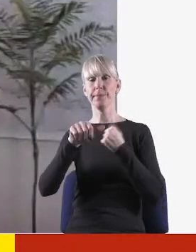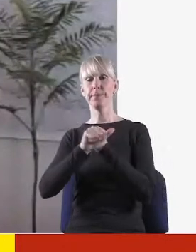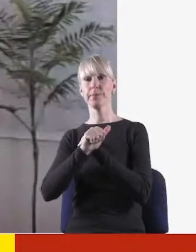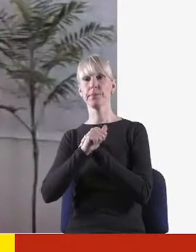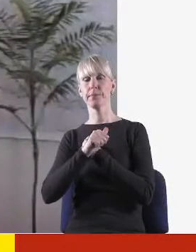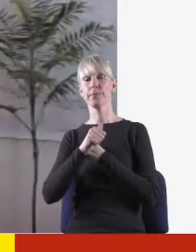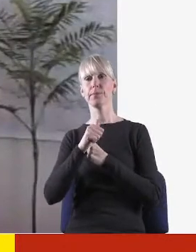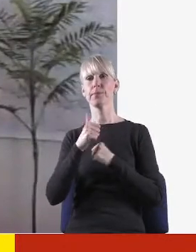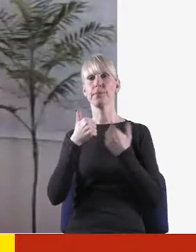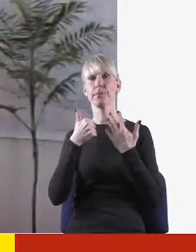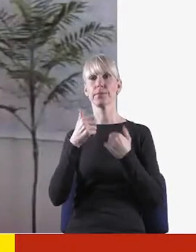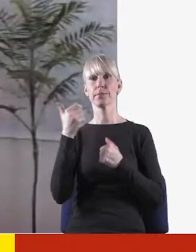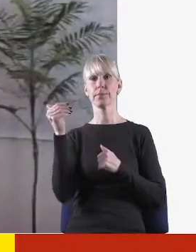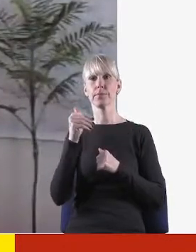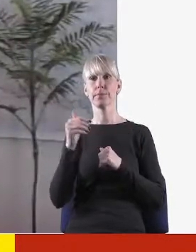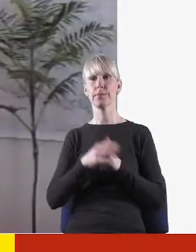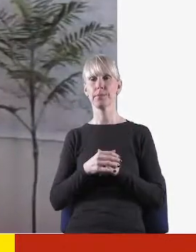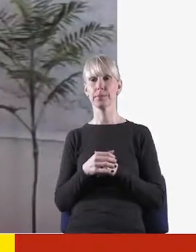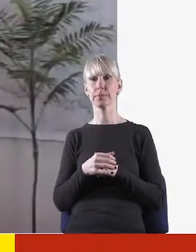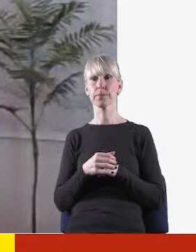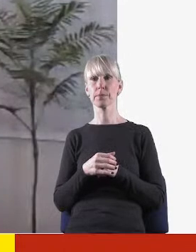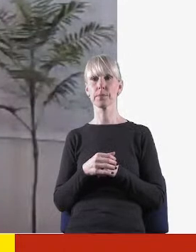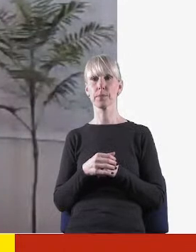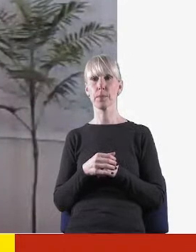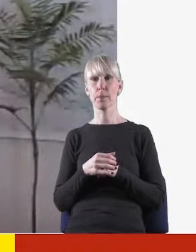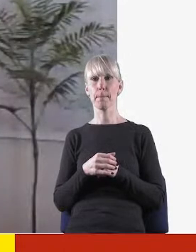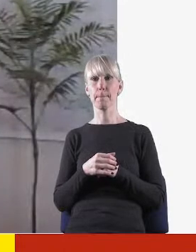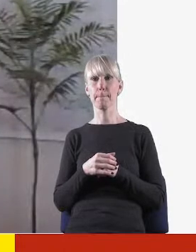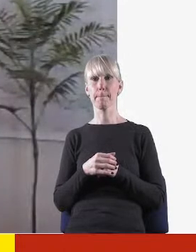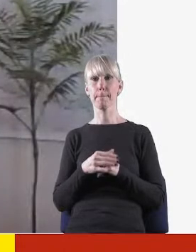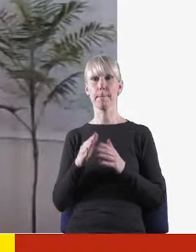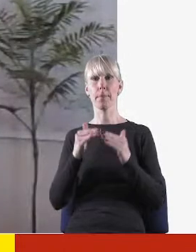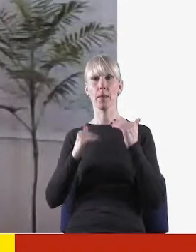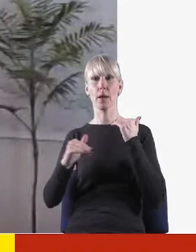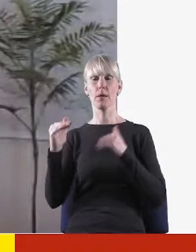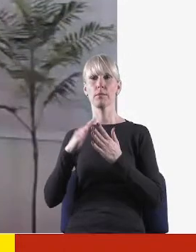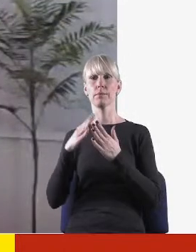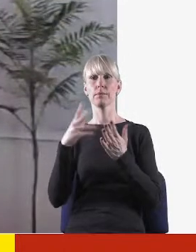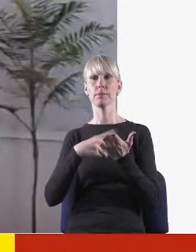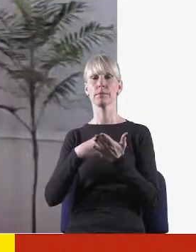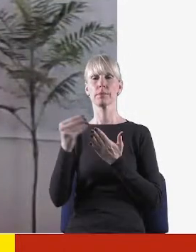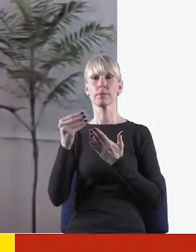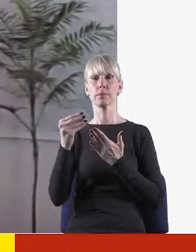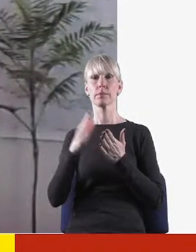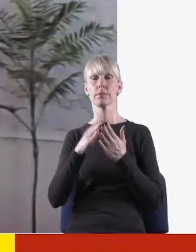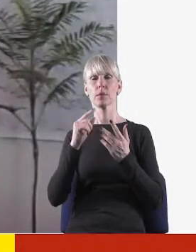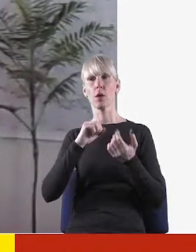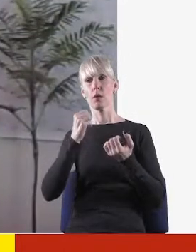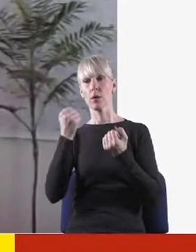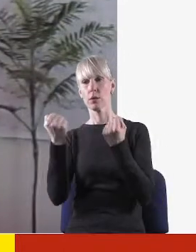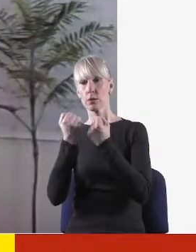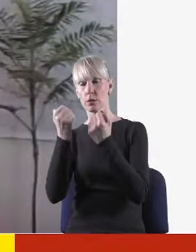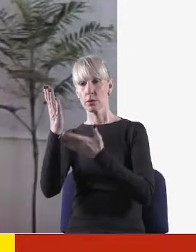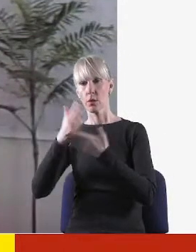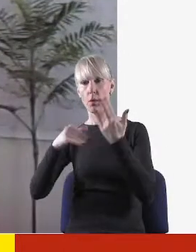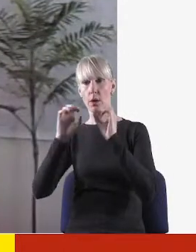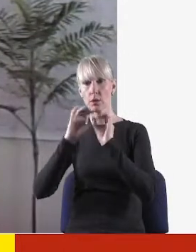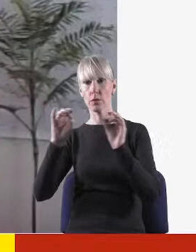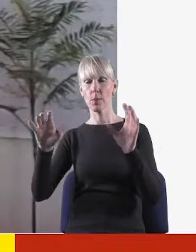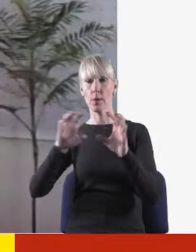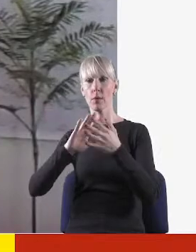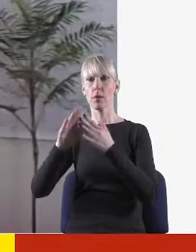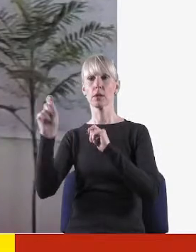i zatrudnienie. Ja powiem tylko, że najwyższe wynagrodzenie jest w takim dziale informacja i komunikacja i ono